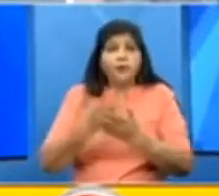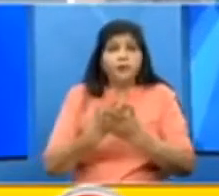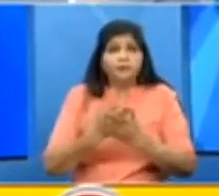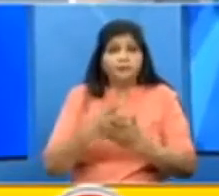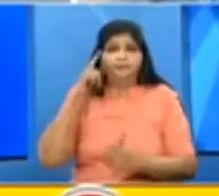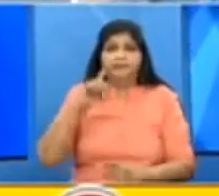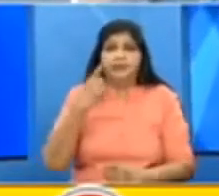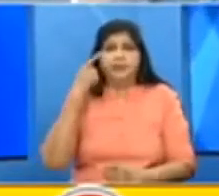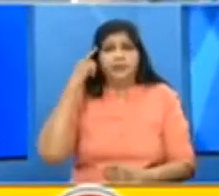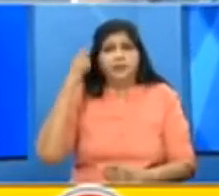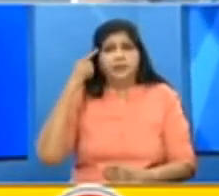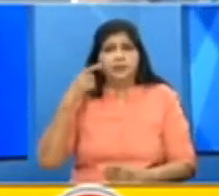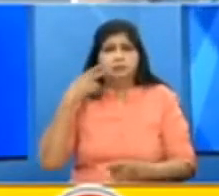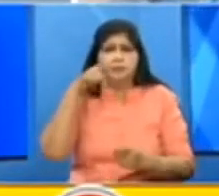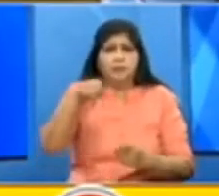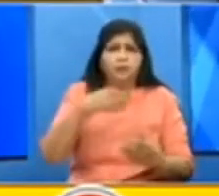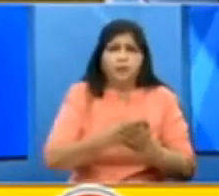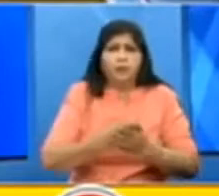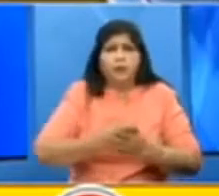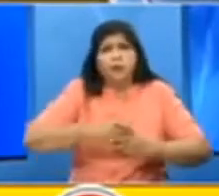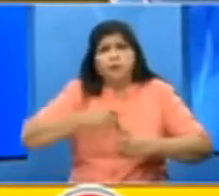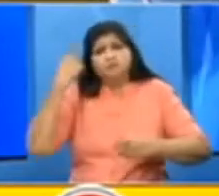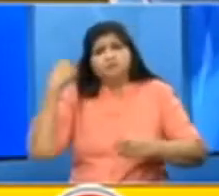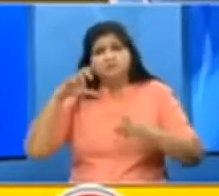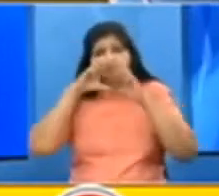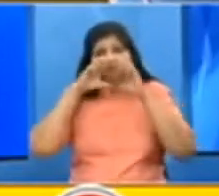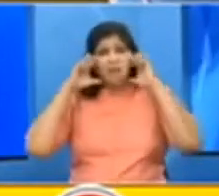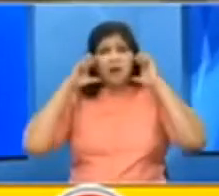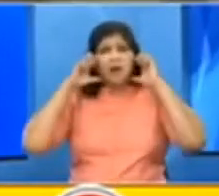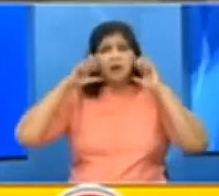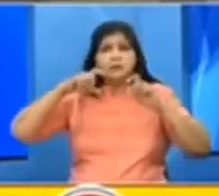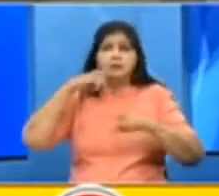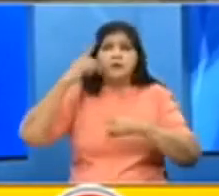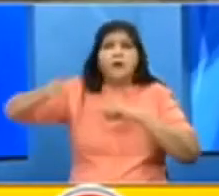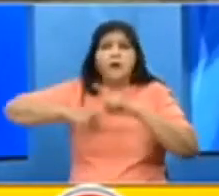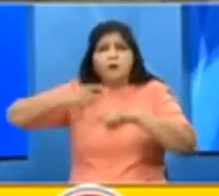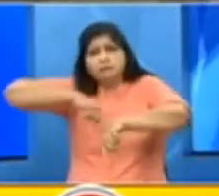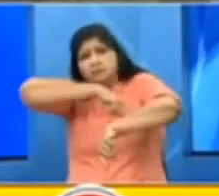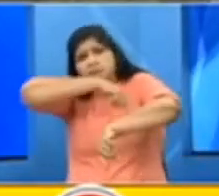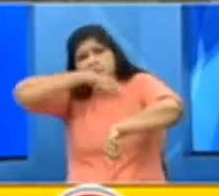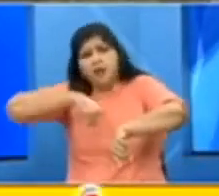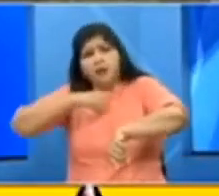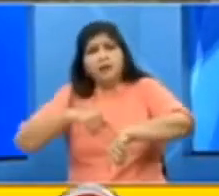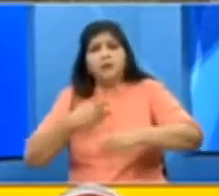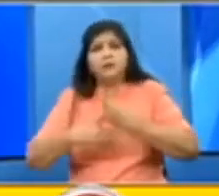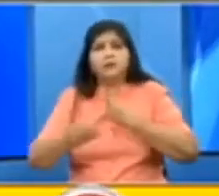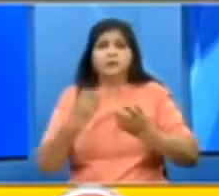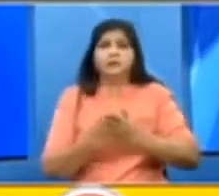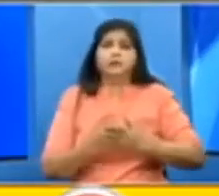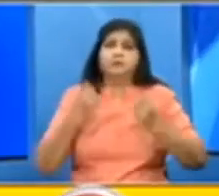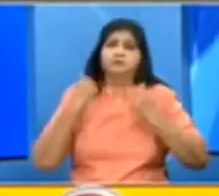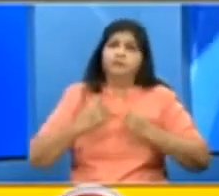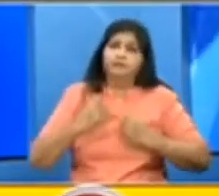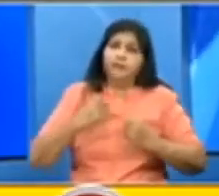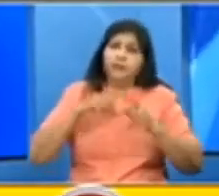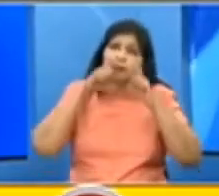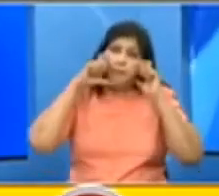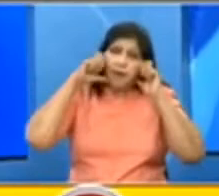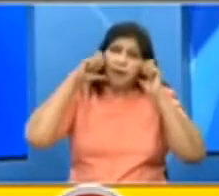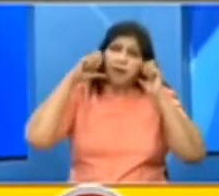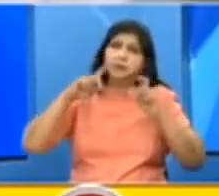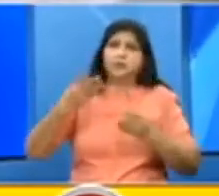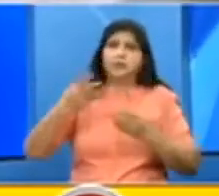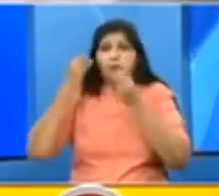कीजिए। आप देखिए, वो मास्क पहन करके घंटों तक लगातार